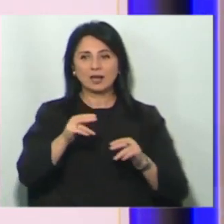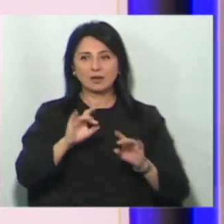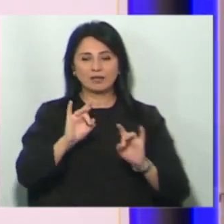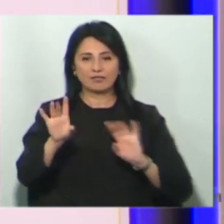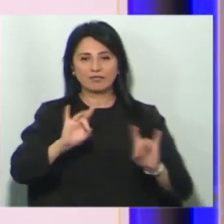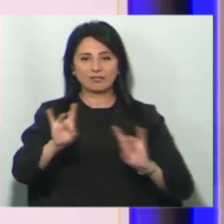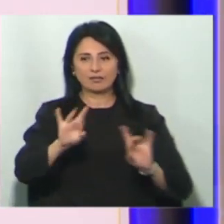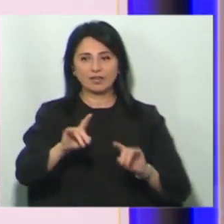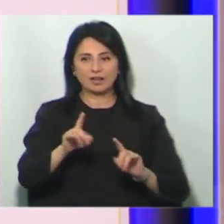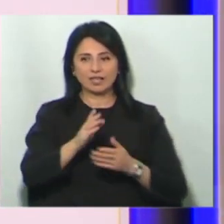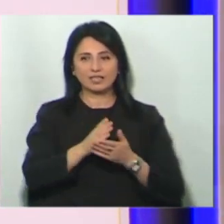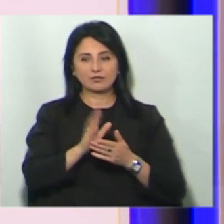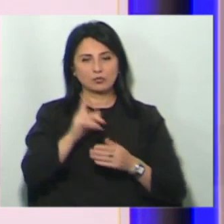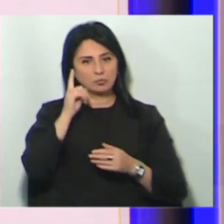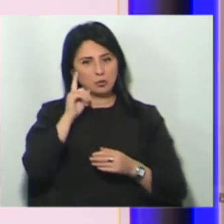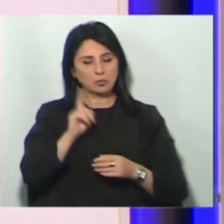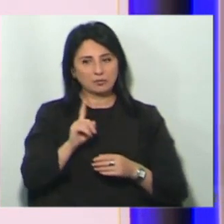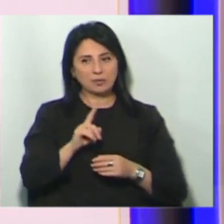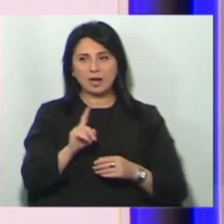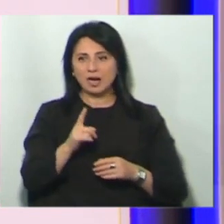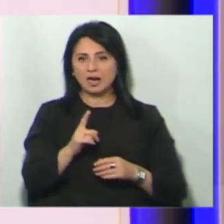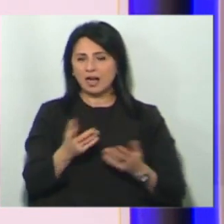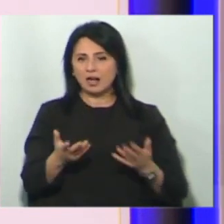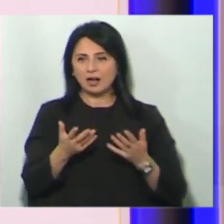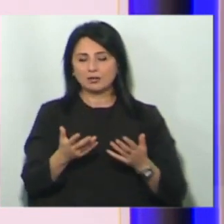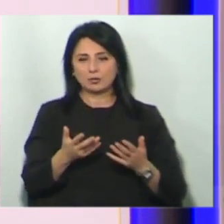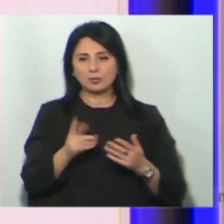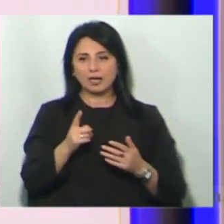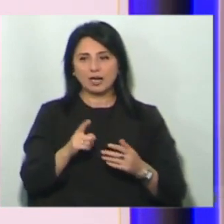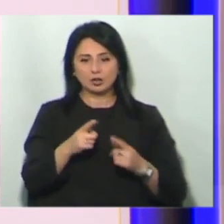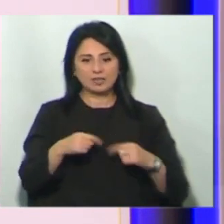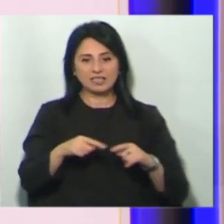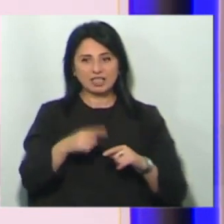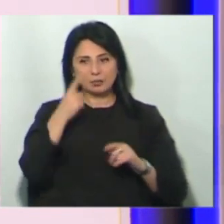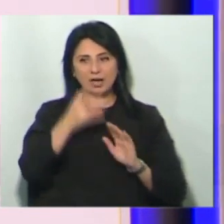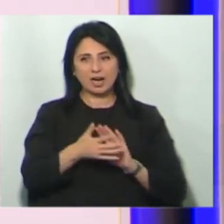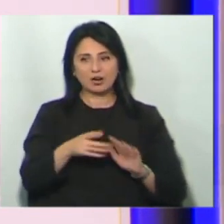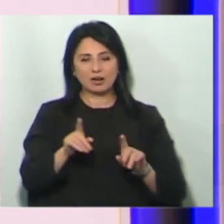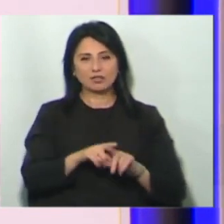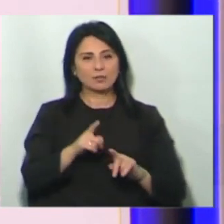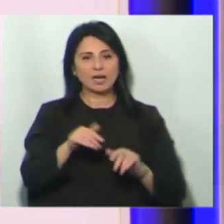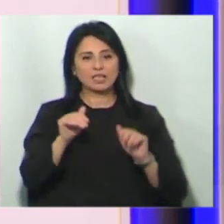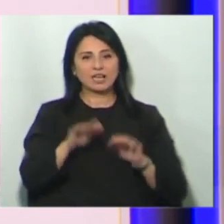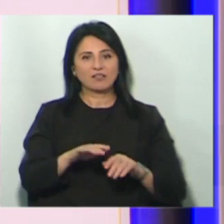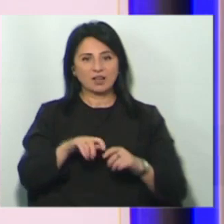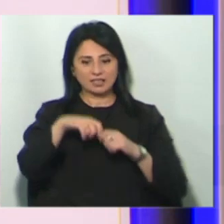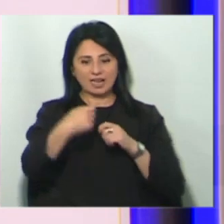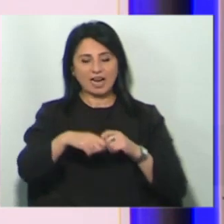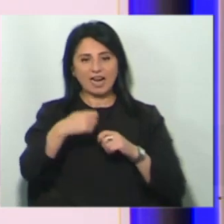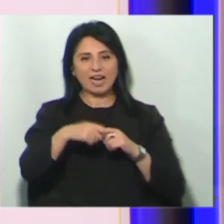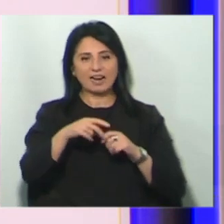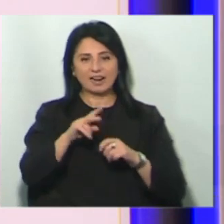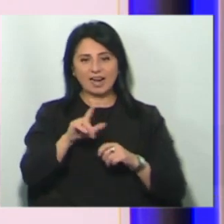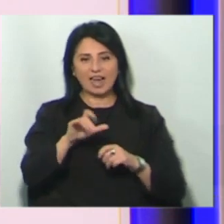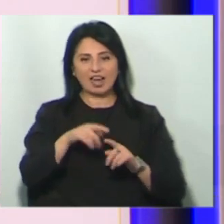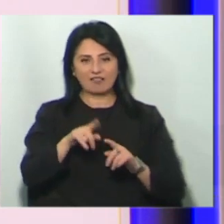ტირაჟირება და გარკვეულწილად სულ ფიქრობ ხოლმე, რატომ გაიმგო საზოგადოებამ ასე, რატომ გადაწყვიტა ლეღვის ნახარშის